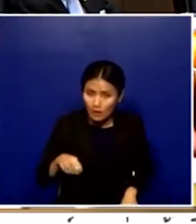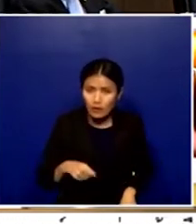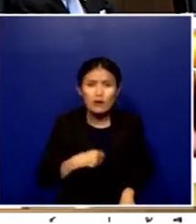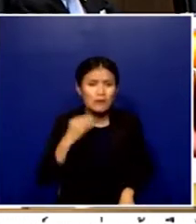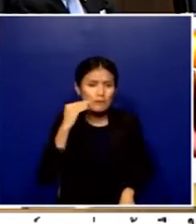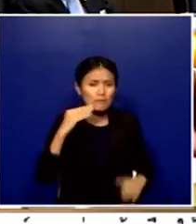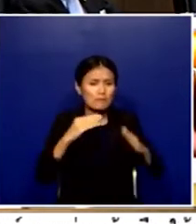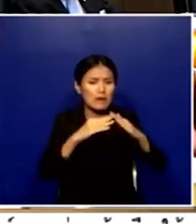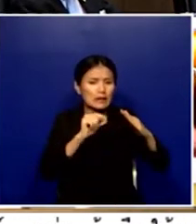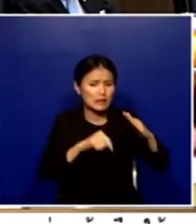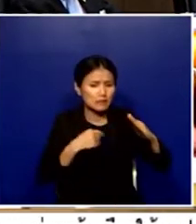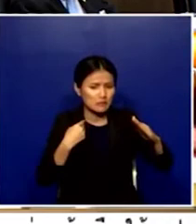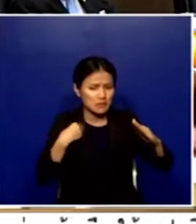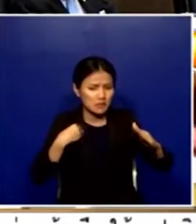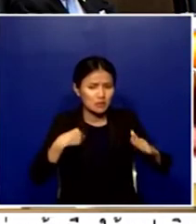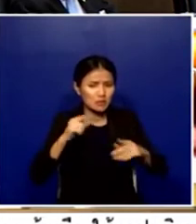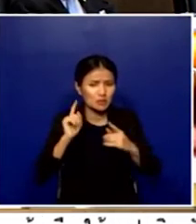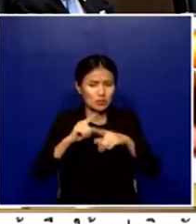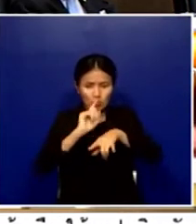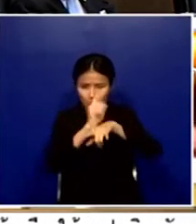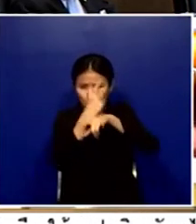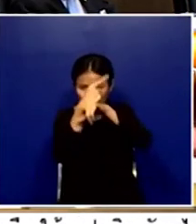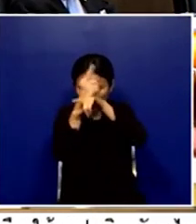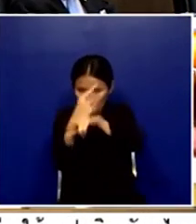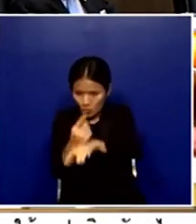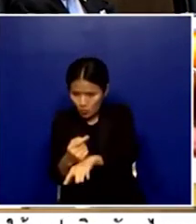และมีชั้นจอดลดใต้ดินด้ค่ะ